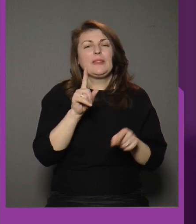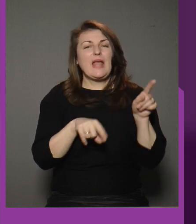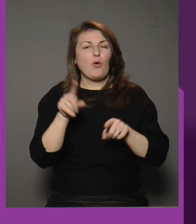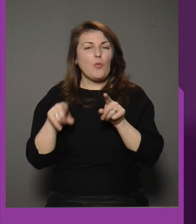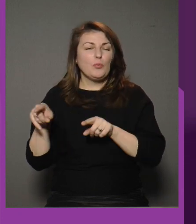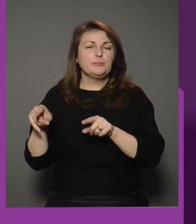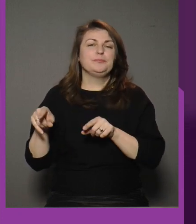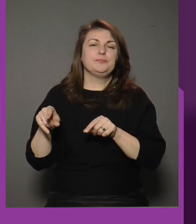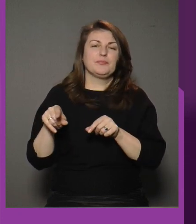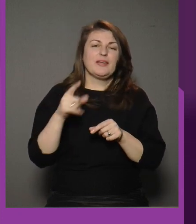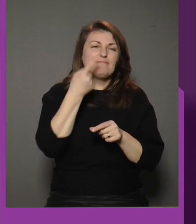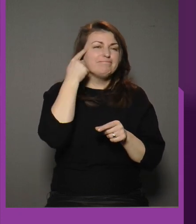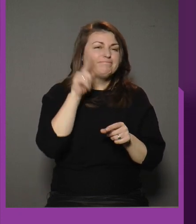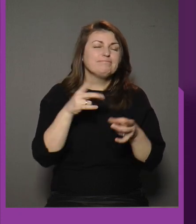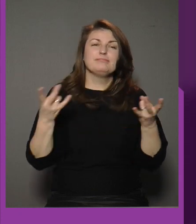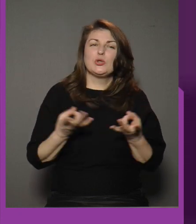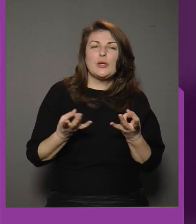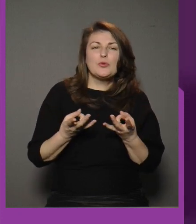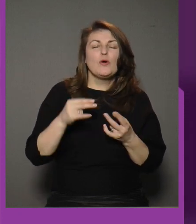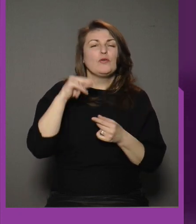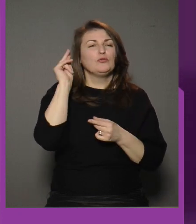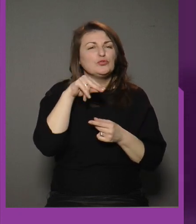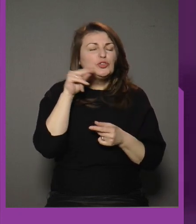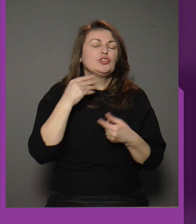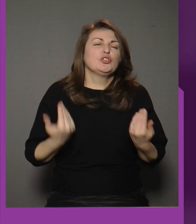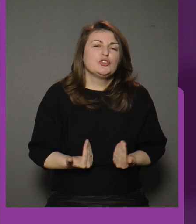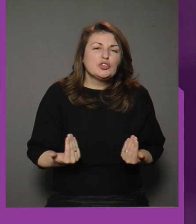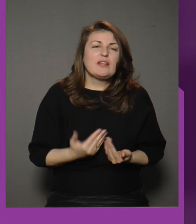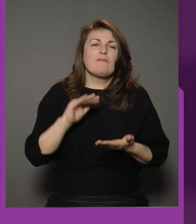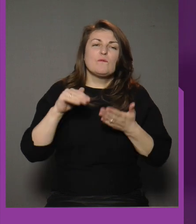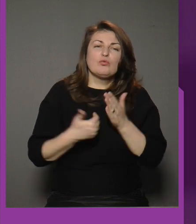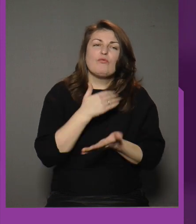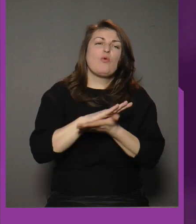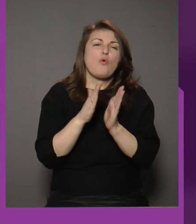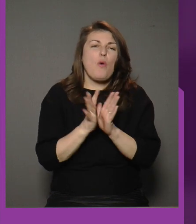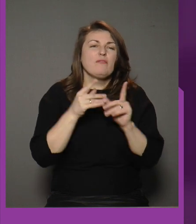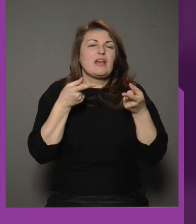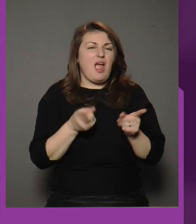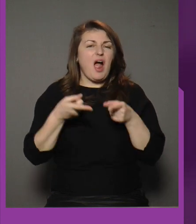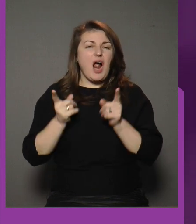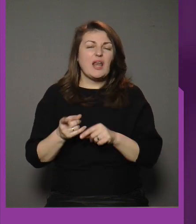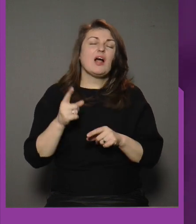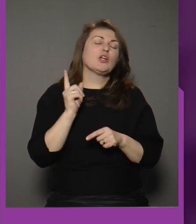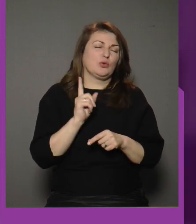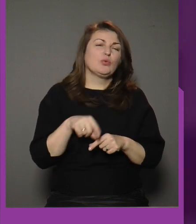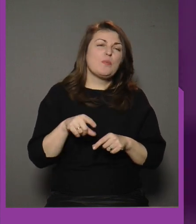декому, знаєте, потрібно вчитись жити в нових умовах і реаліях. Тому